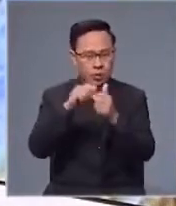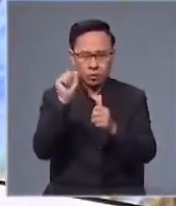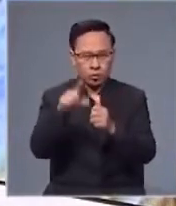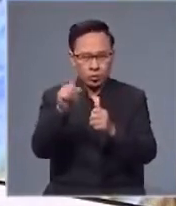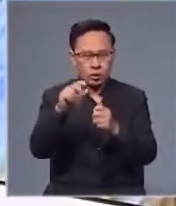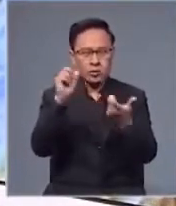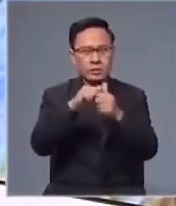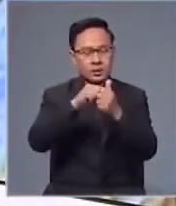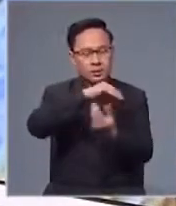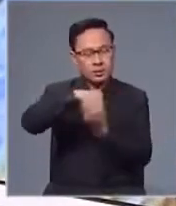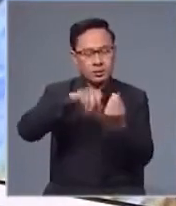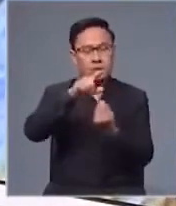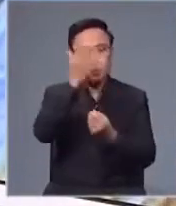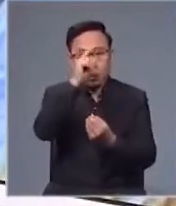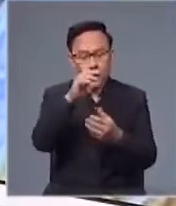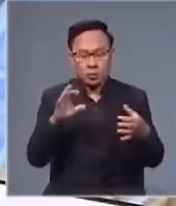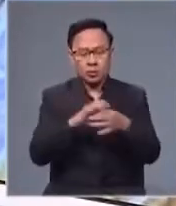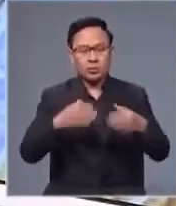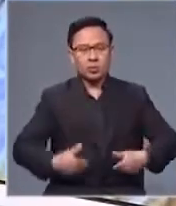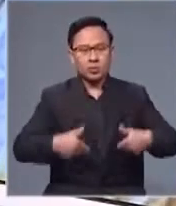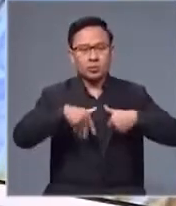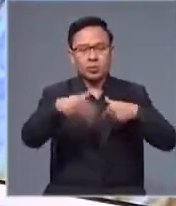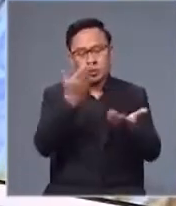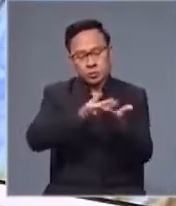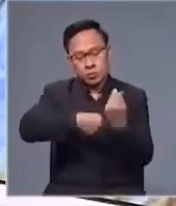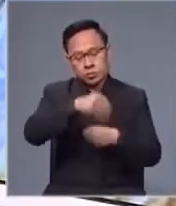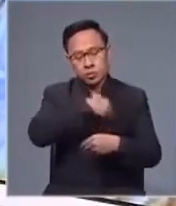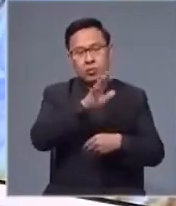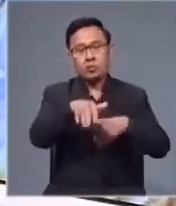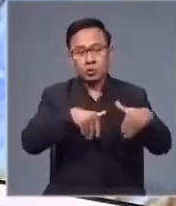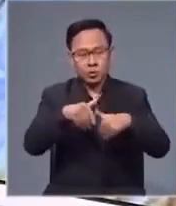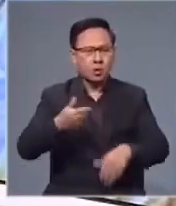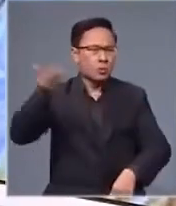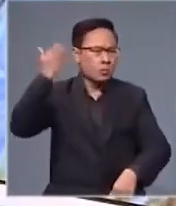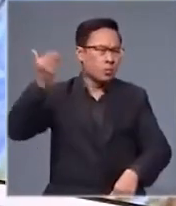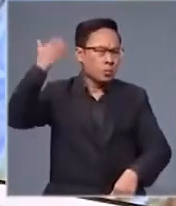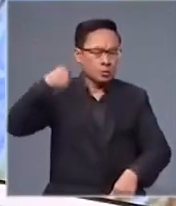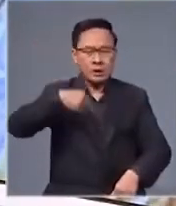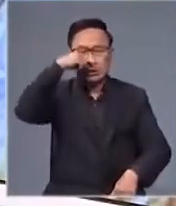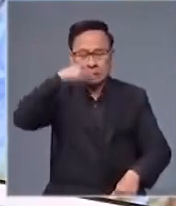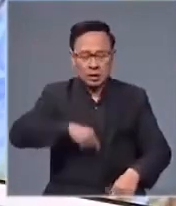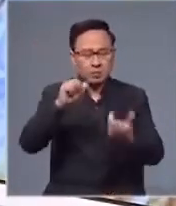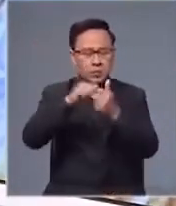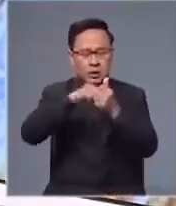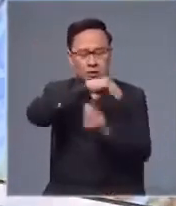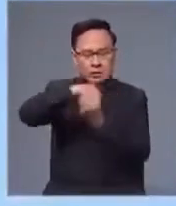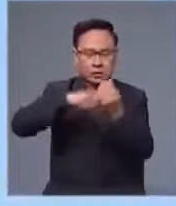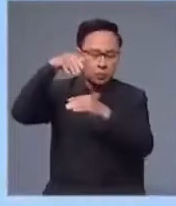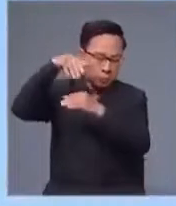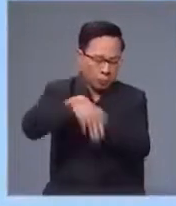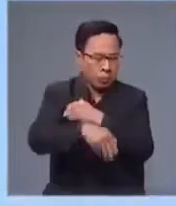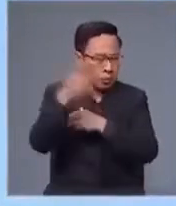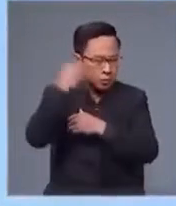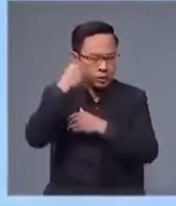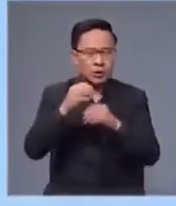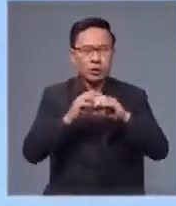ท้องของพี่น้องประชาชนโดยตรงนะคะก่อนหน้านั้นเองเศรษฐกิจของประเทศไทยถดถอยลงอย่างต่อเนื่องรัฐบาลจึงออกมาตรการหล